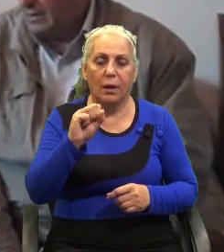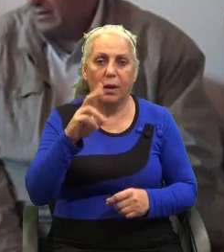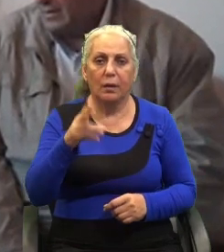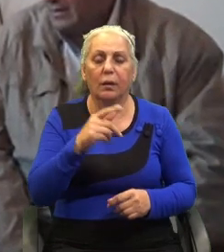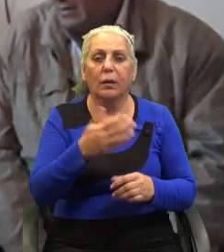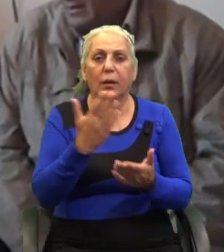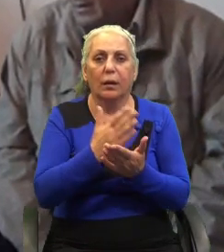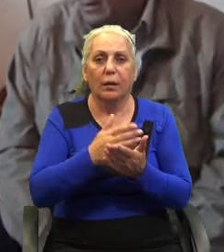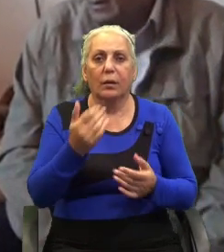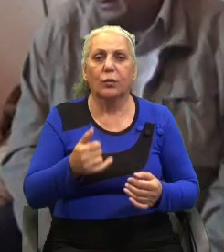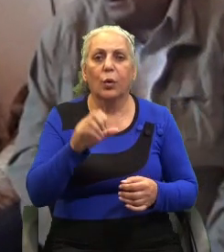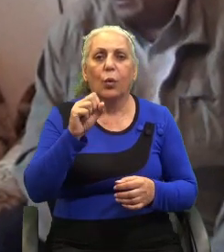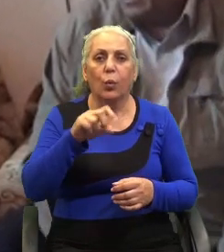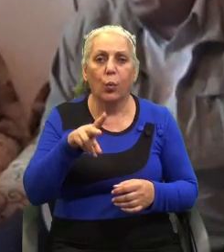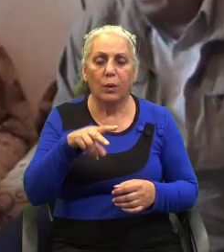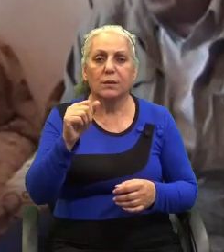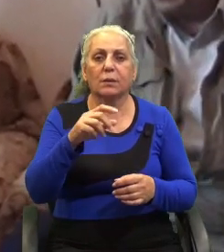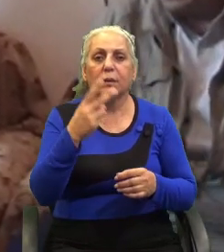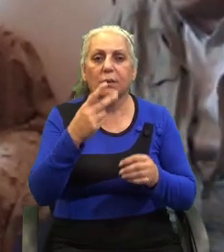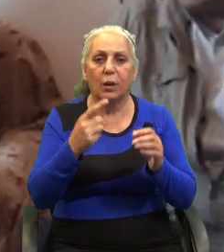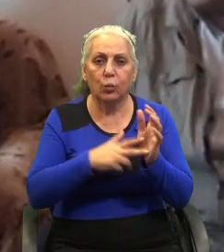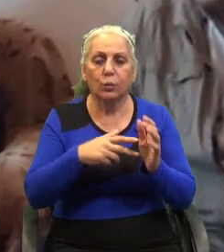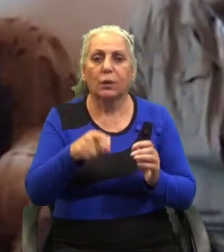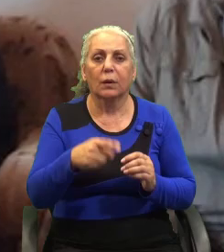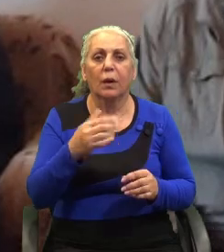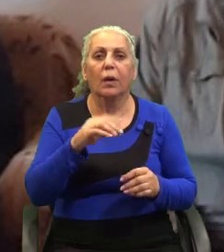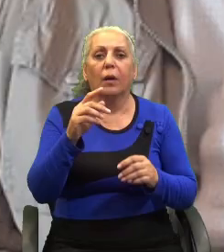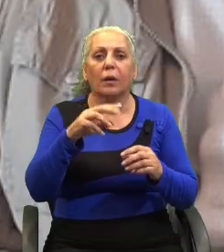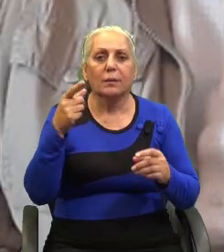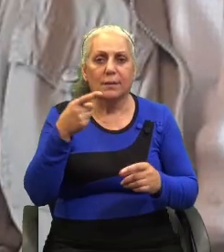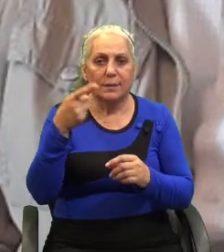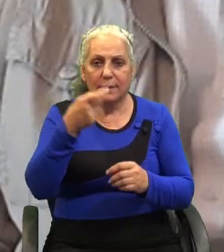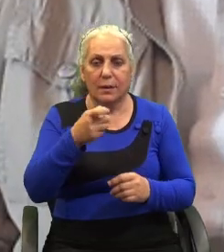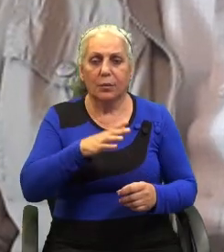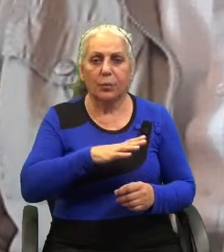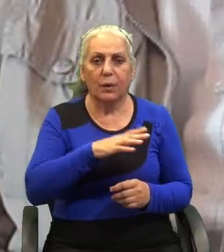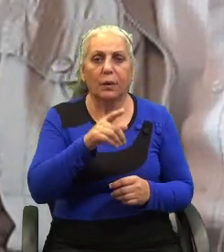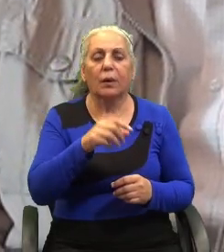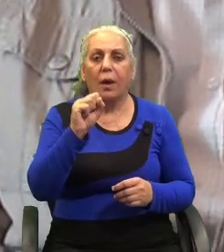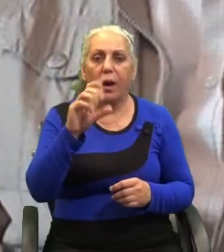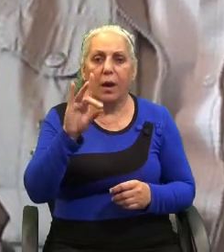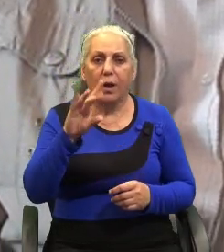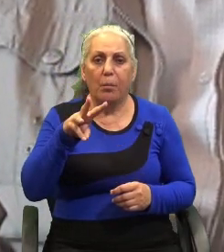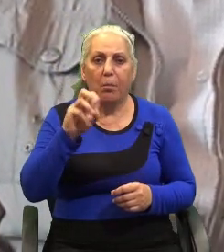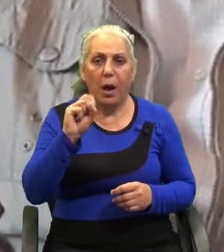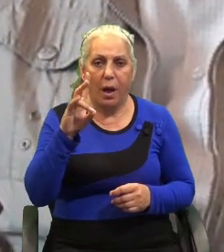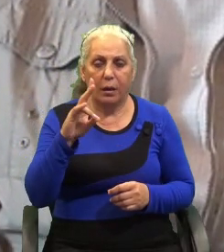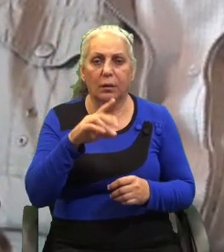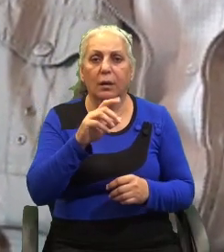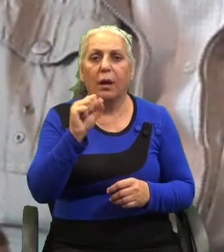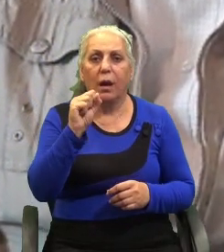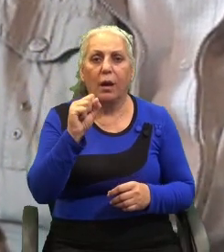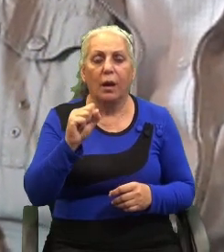28-ին Հայաստանի Հանրապետության սահմանի հյուսիսարևելյան հատվածում հակառակորդի կրակոցից զոհված Արման Արայիկի Բուլղադարյանի